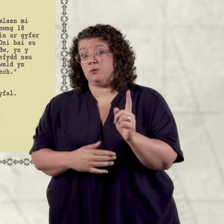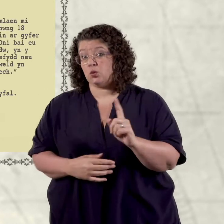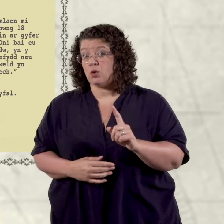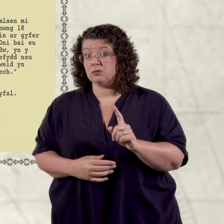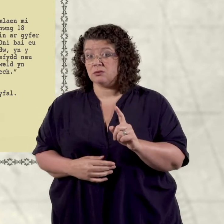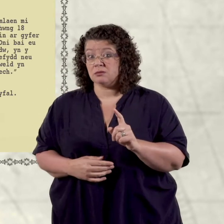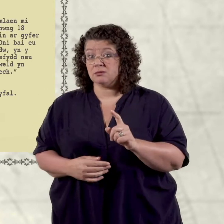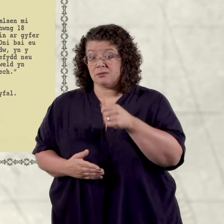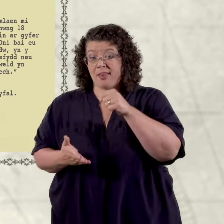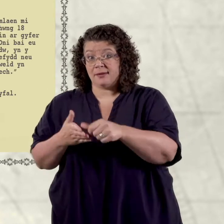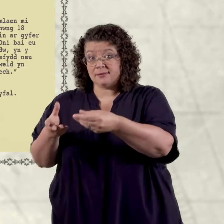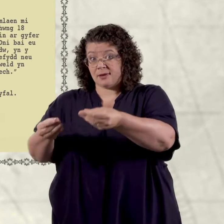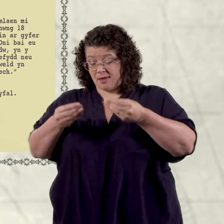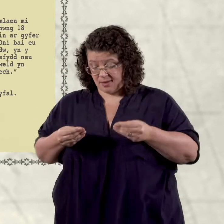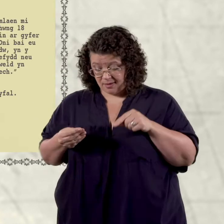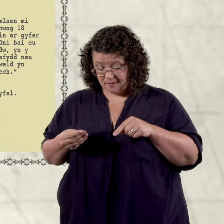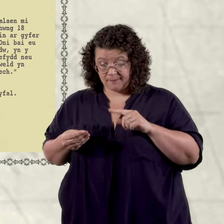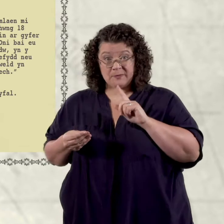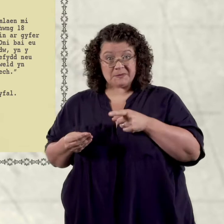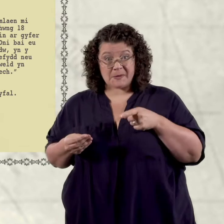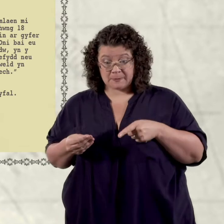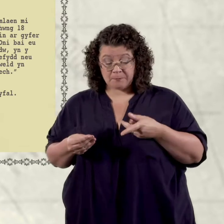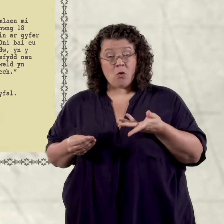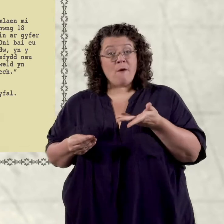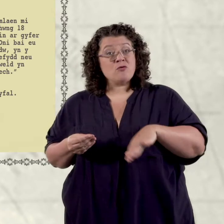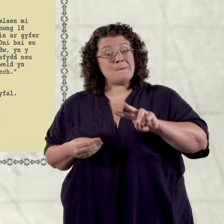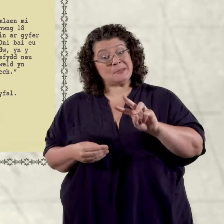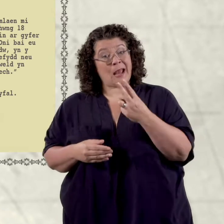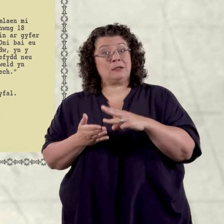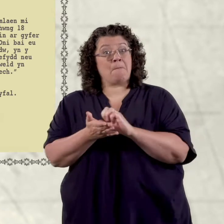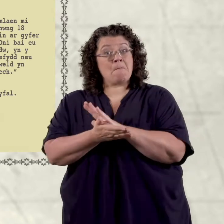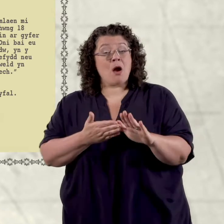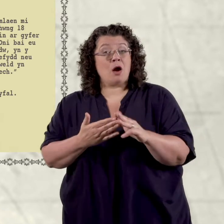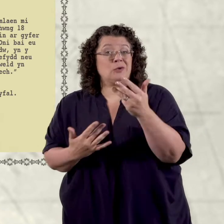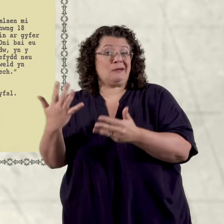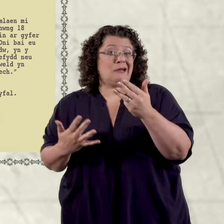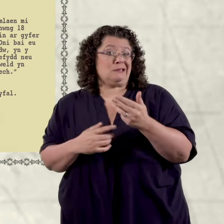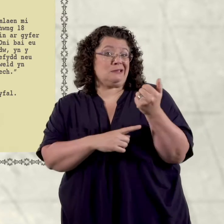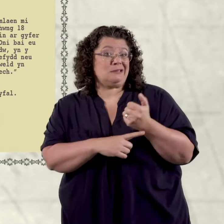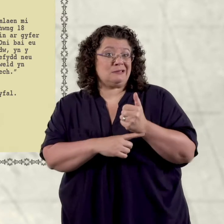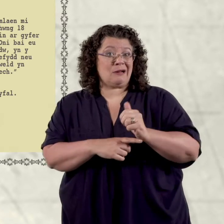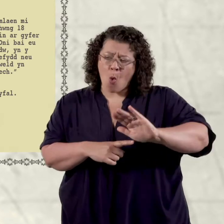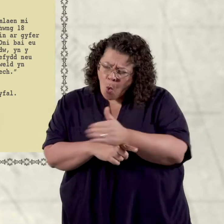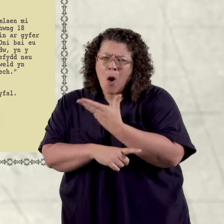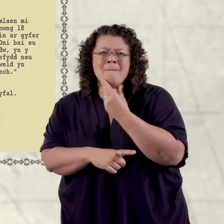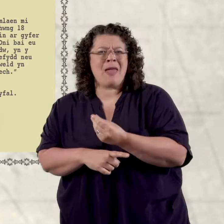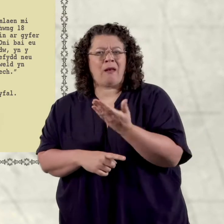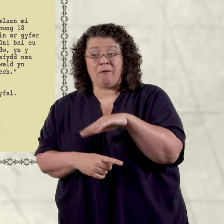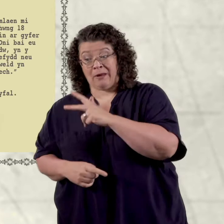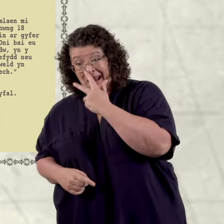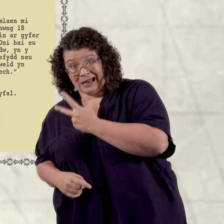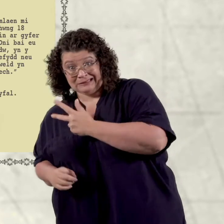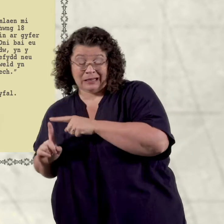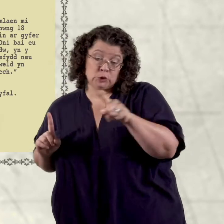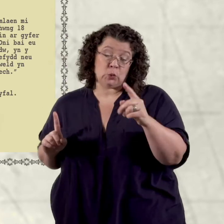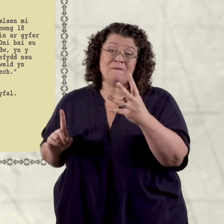Annwyl Mr Evans. O'r ail o Fawrth, 1916 ymlaen, mi fydd yn rhaid i bob dyn rhwng